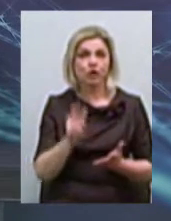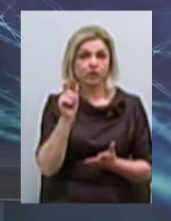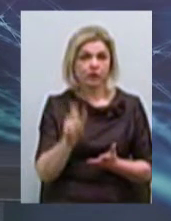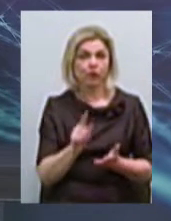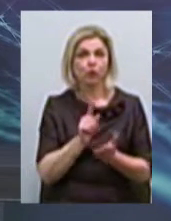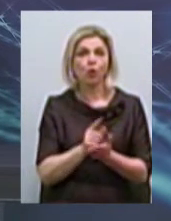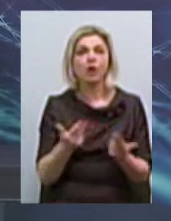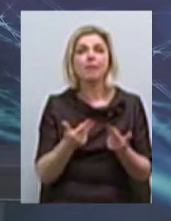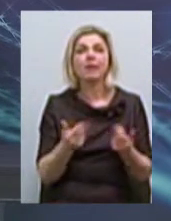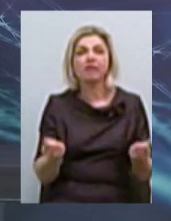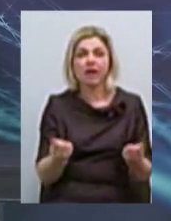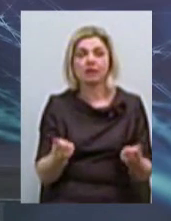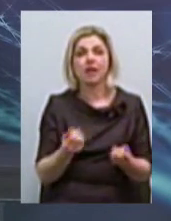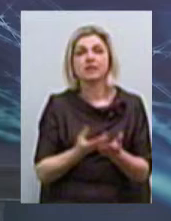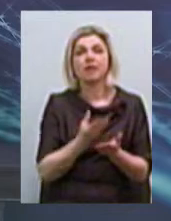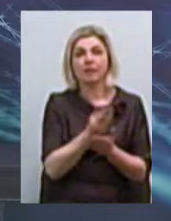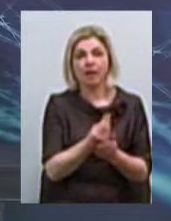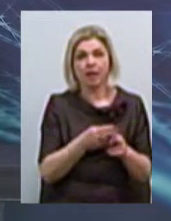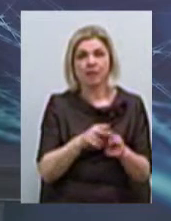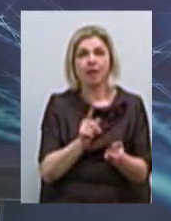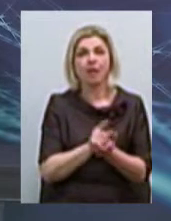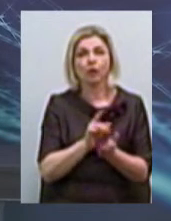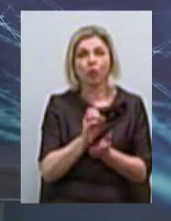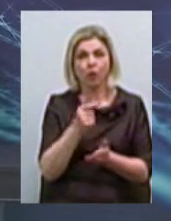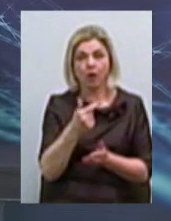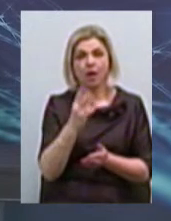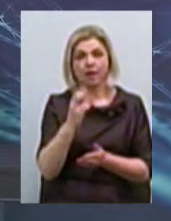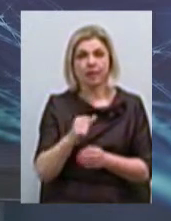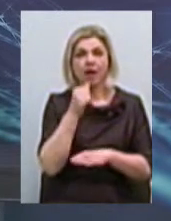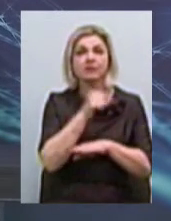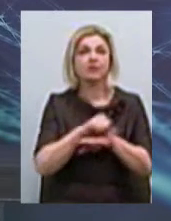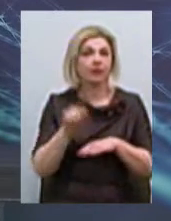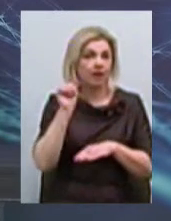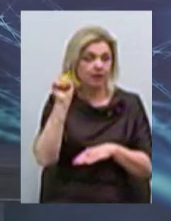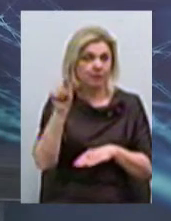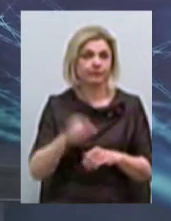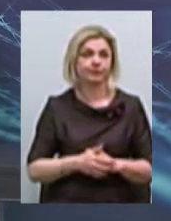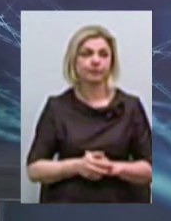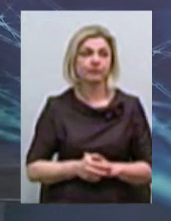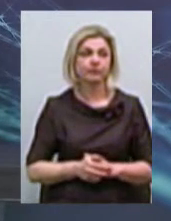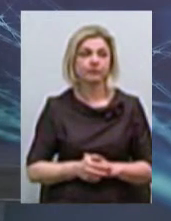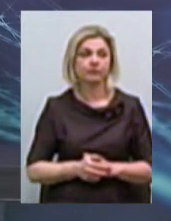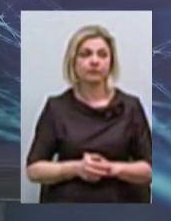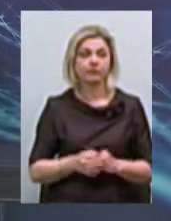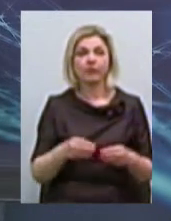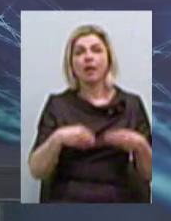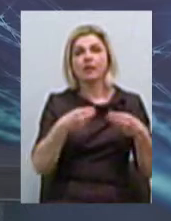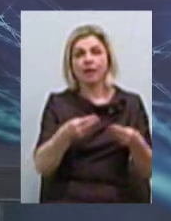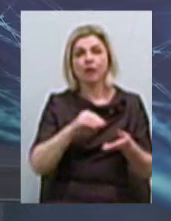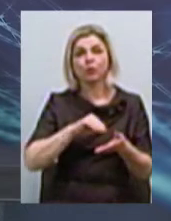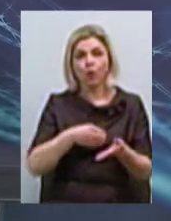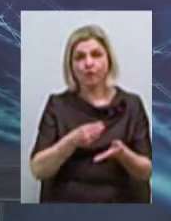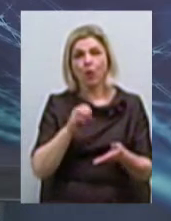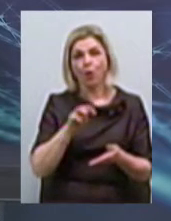повинен підтвердити сплату цих податків на території тієї держави. Надається довідка